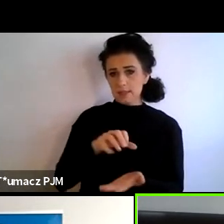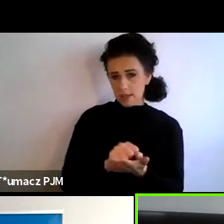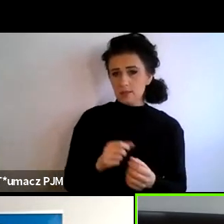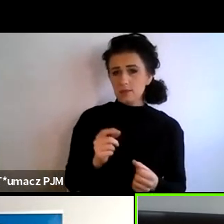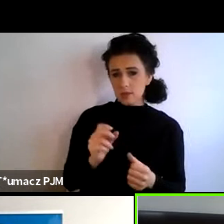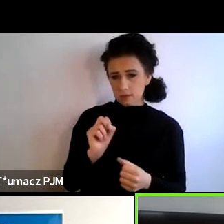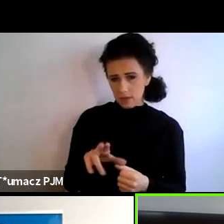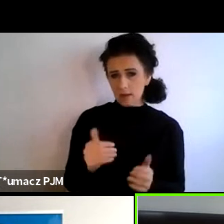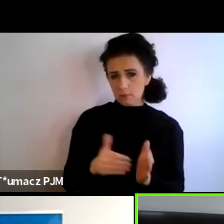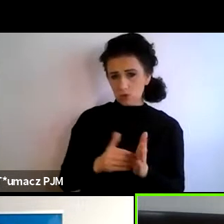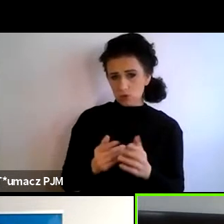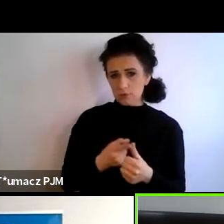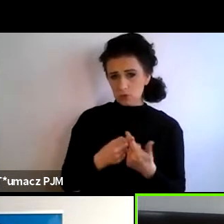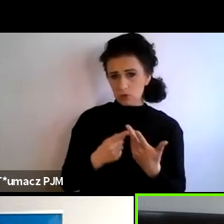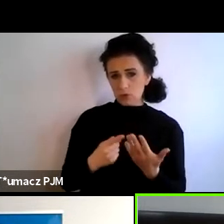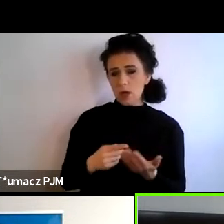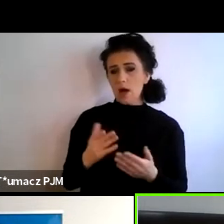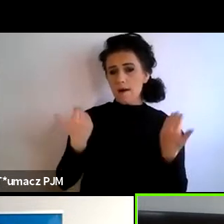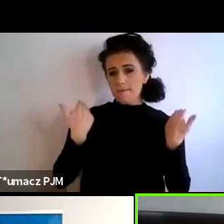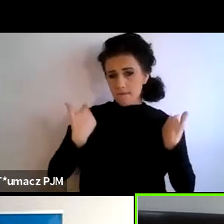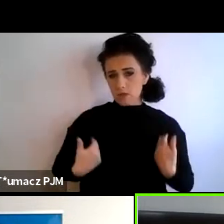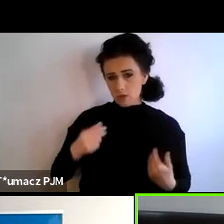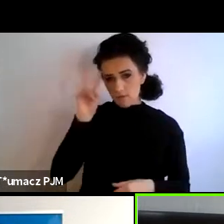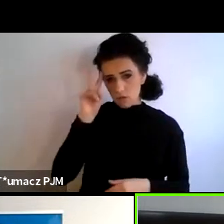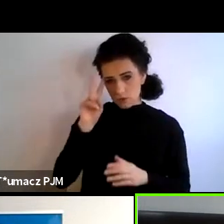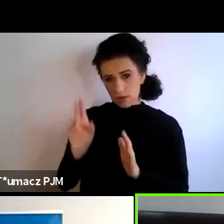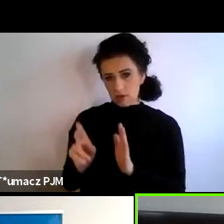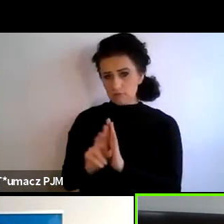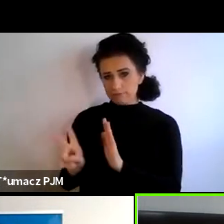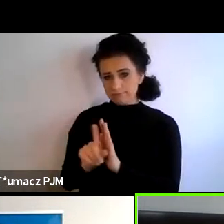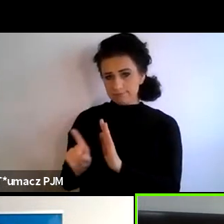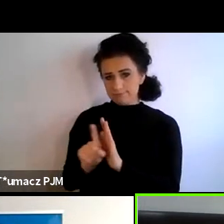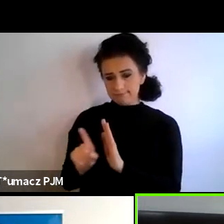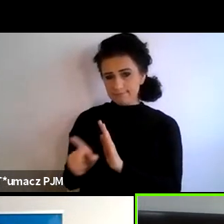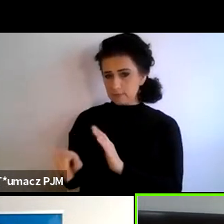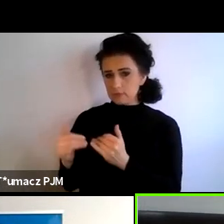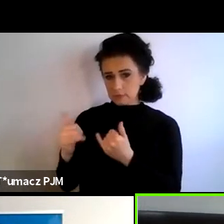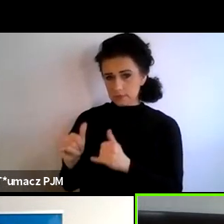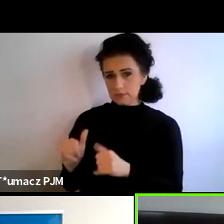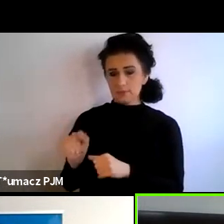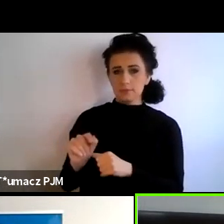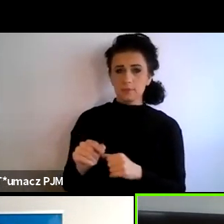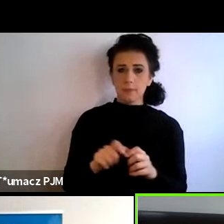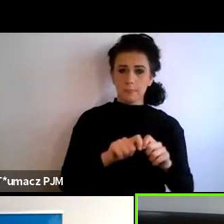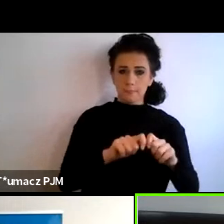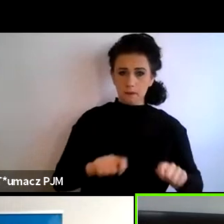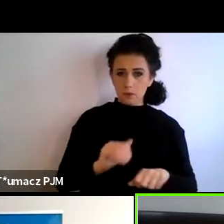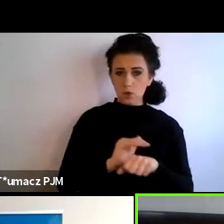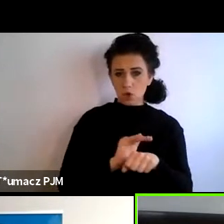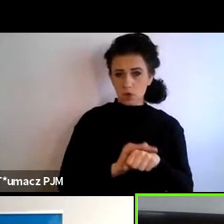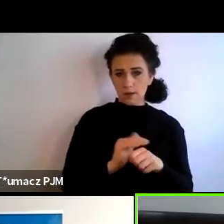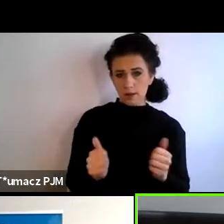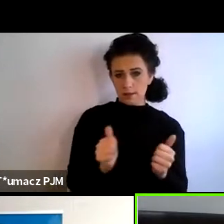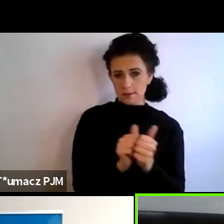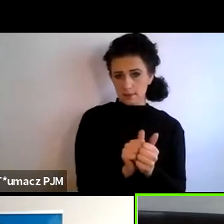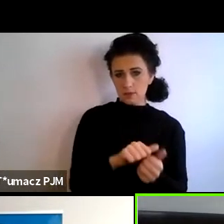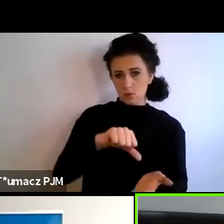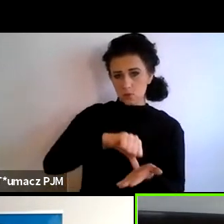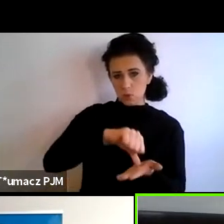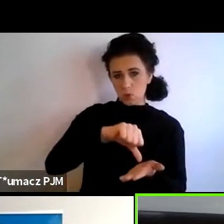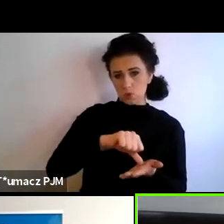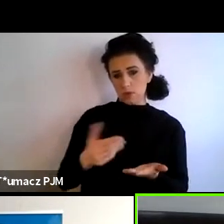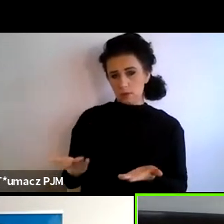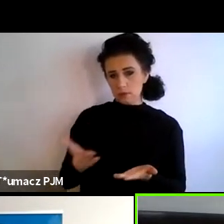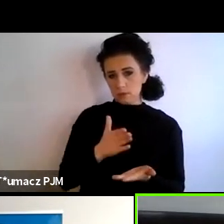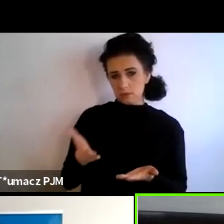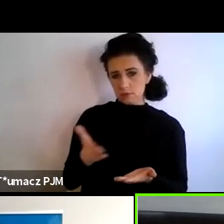właśnie tych spraw fizjologicznych, tak? A na przerwach ta osoba funkcjonowała bardzo dobrze w gronie koleżeńskim. Gdzieś taki środek się znalazł w tym ciężkim momencie, gdzieś taki